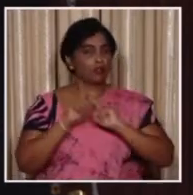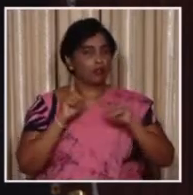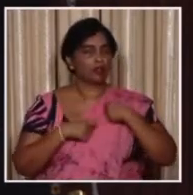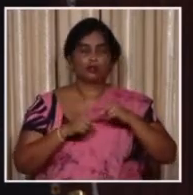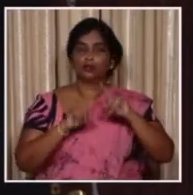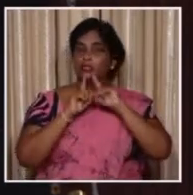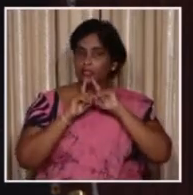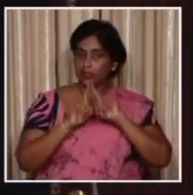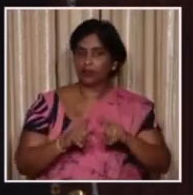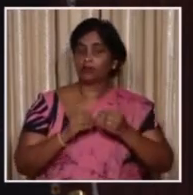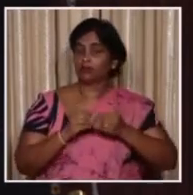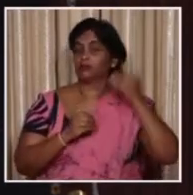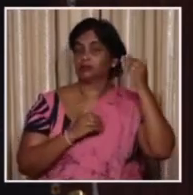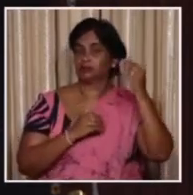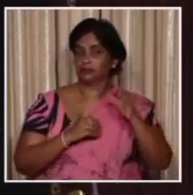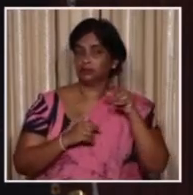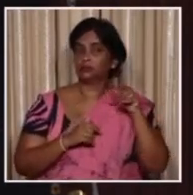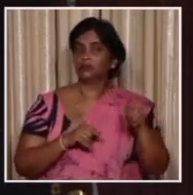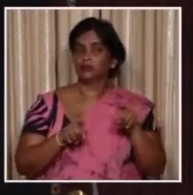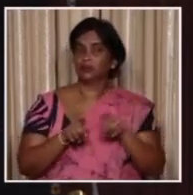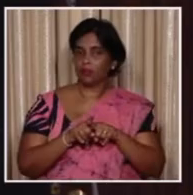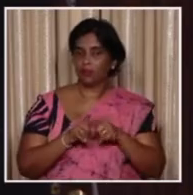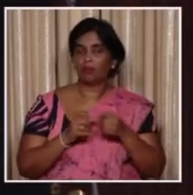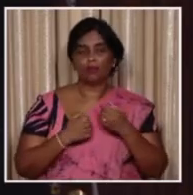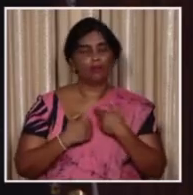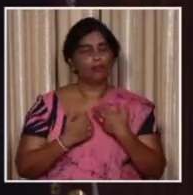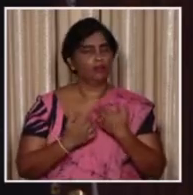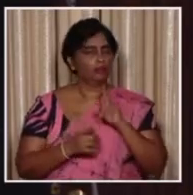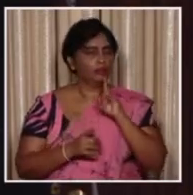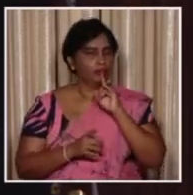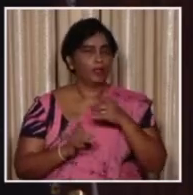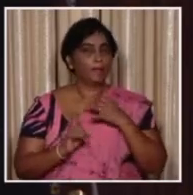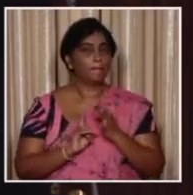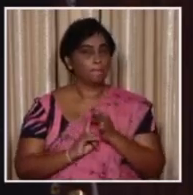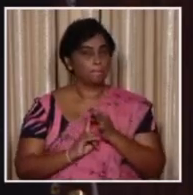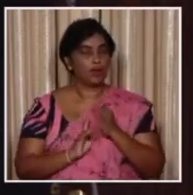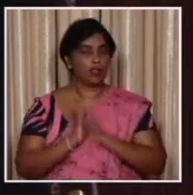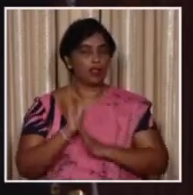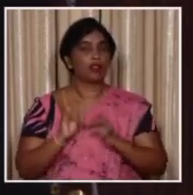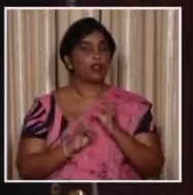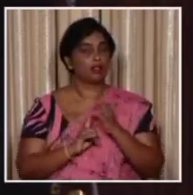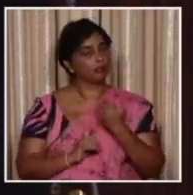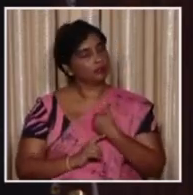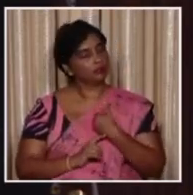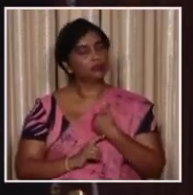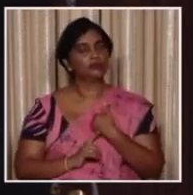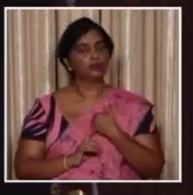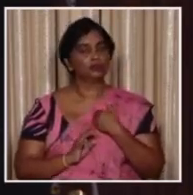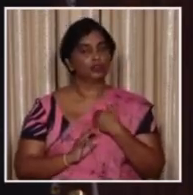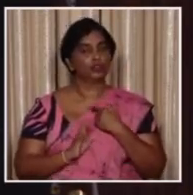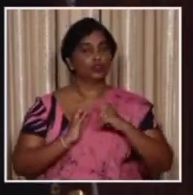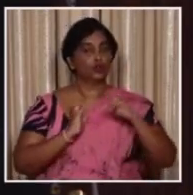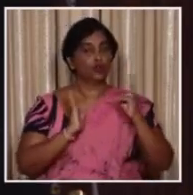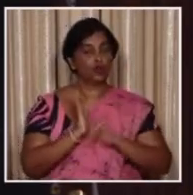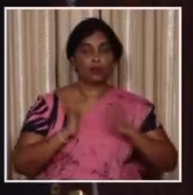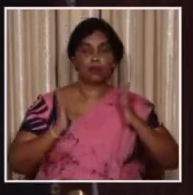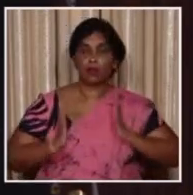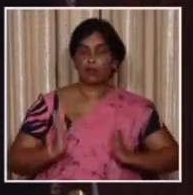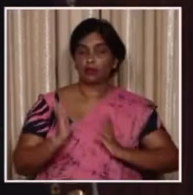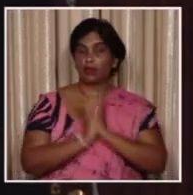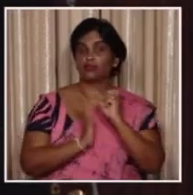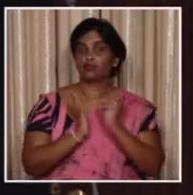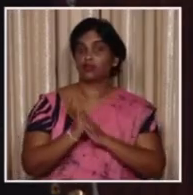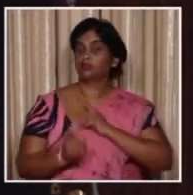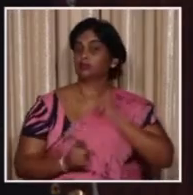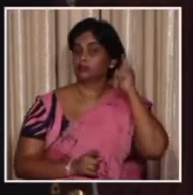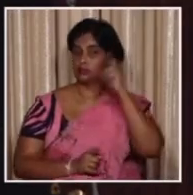දැනුවත් කරා, ඉන් එහාට ගියා. ඒ වගේම තමයි මට සිද්ධ වුණා පෞද්ගලික මන්ත්‍රීවරයෙක් විදියට එක්සත් ජාතීන්ගේ මානව හිමිකම් කවුන්සිලට